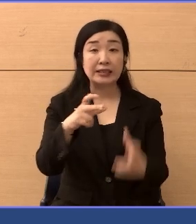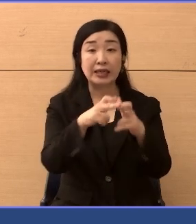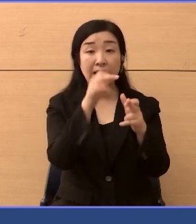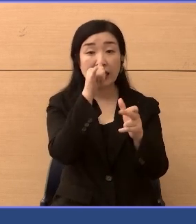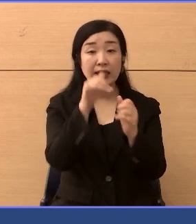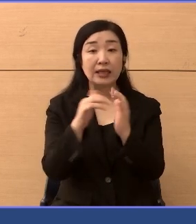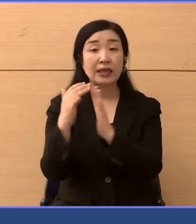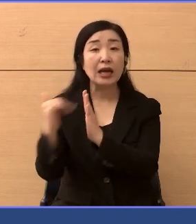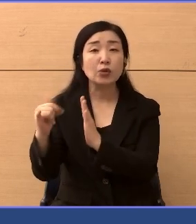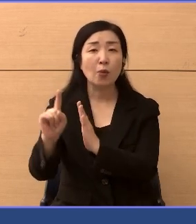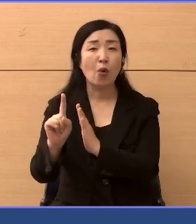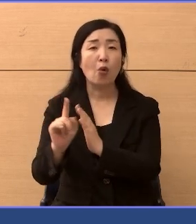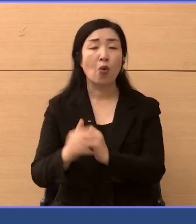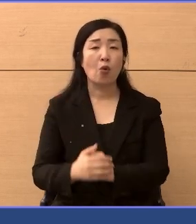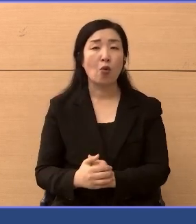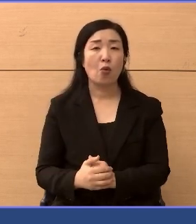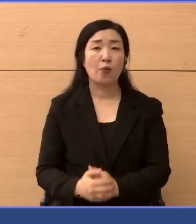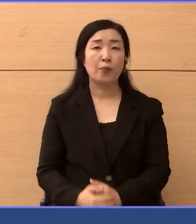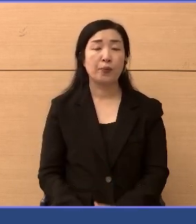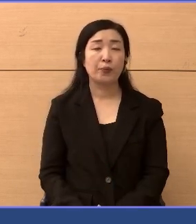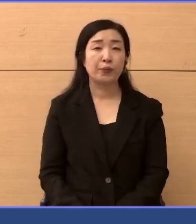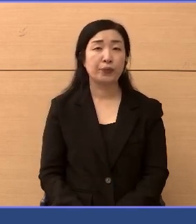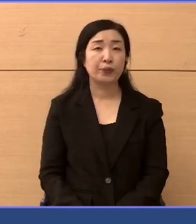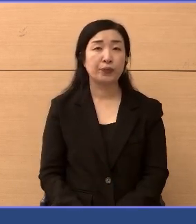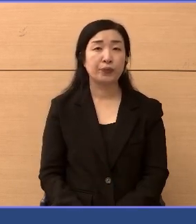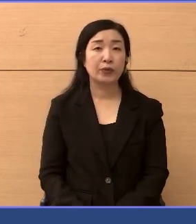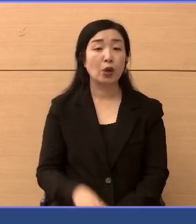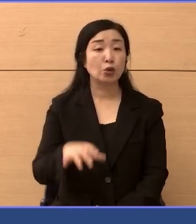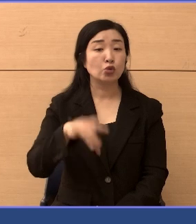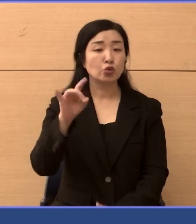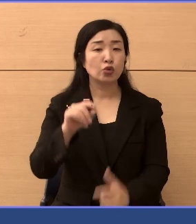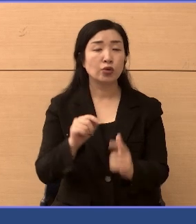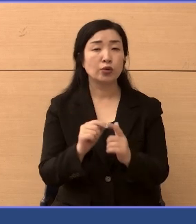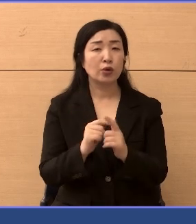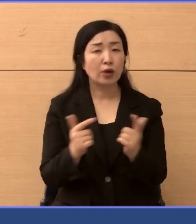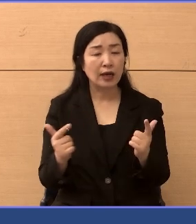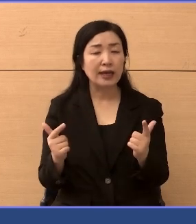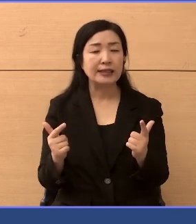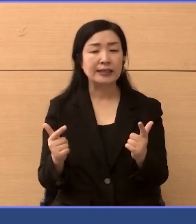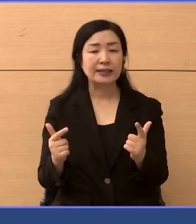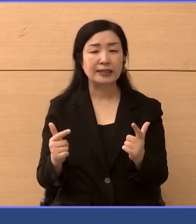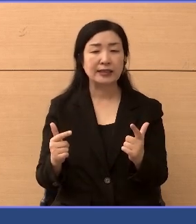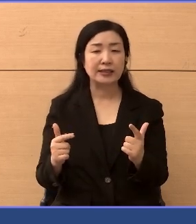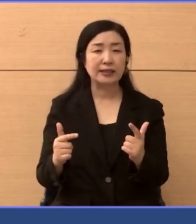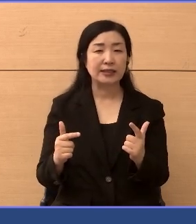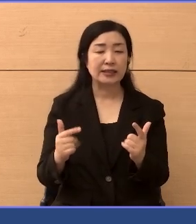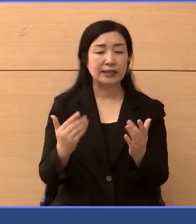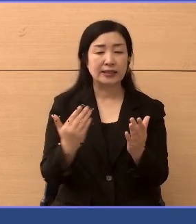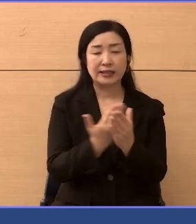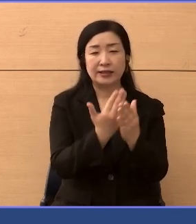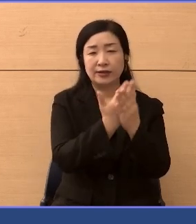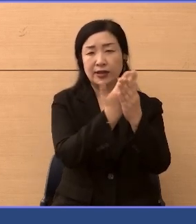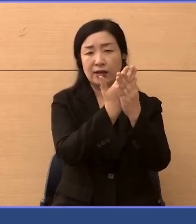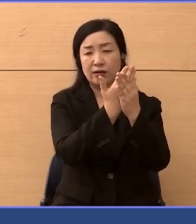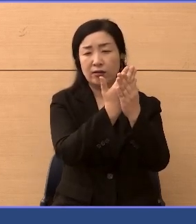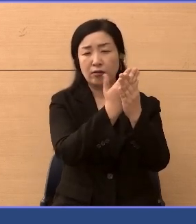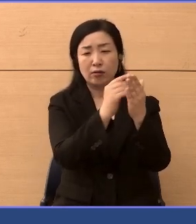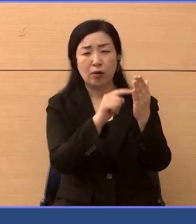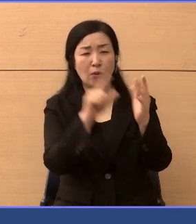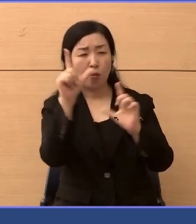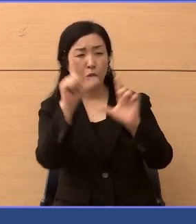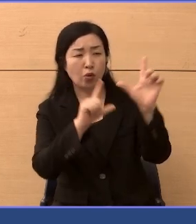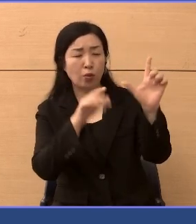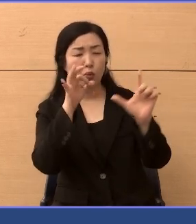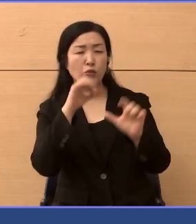with a 가장 많이 disorder that 있는 affects 도전이라는 many 것은 different 일단 aspects of 여러 가지 development. 다른 면에서 어떤 성장에 있어서의 realistically, 어려움들을 parents 받아들이는 can't